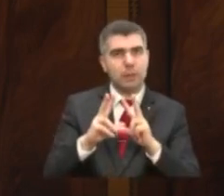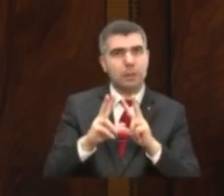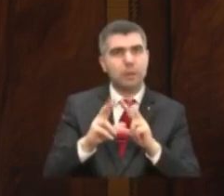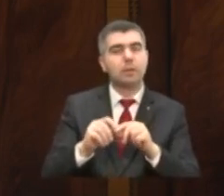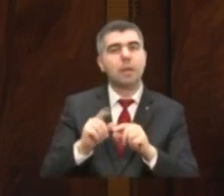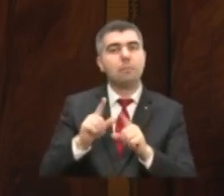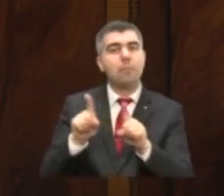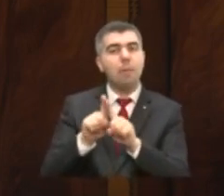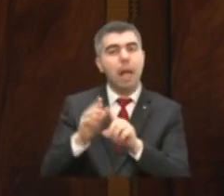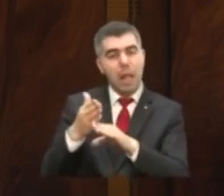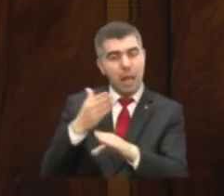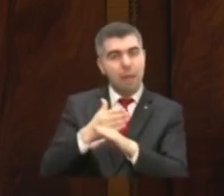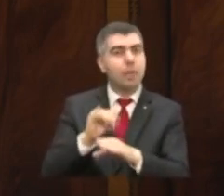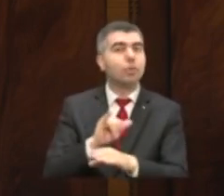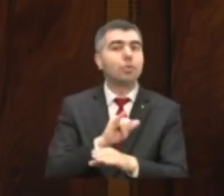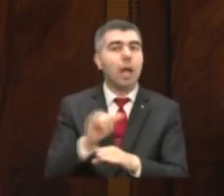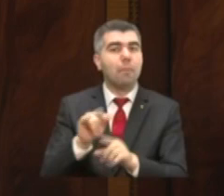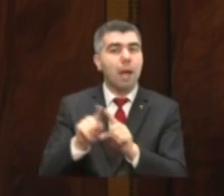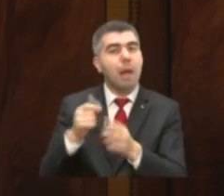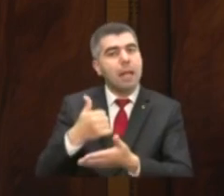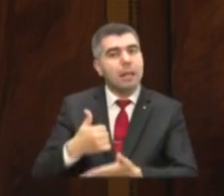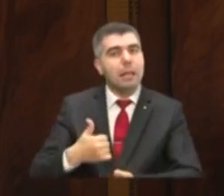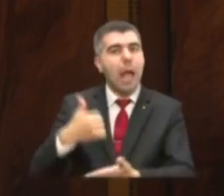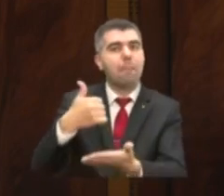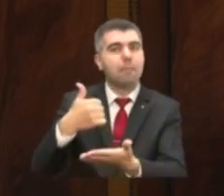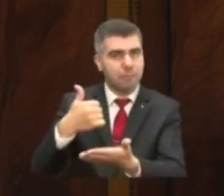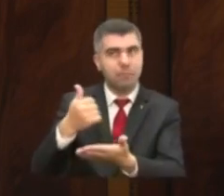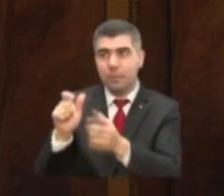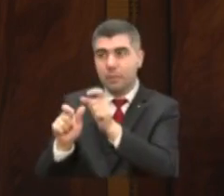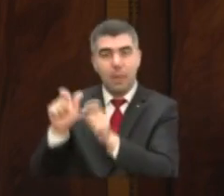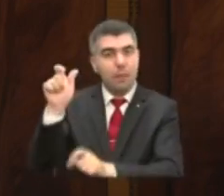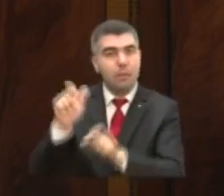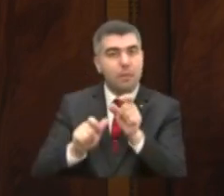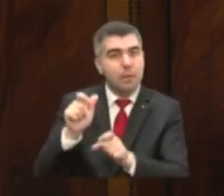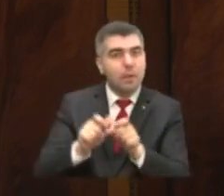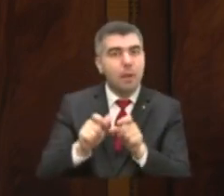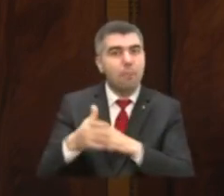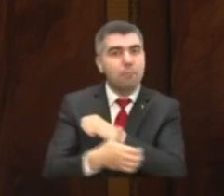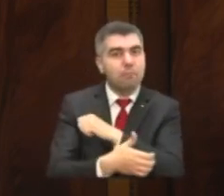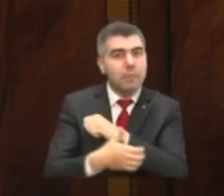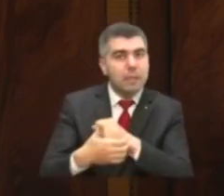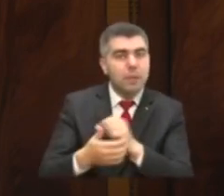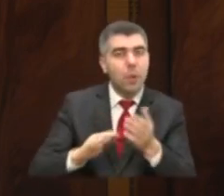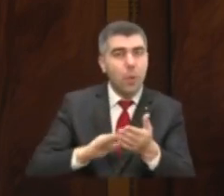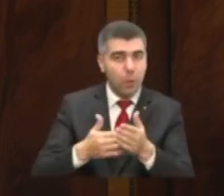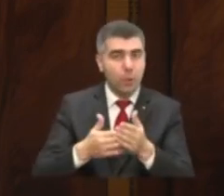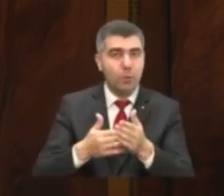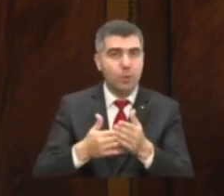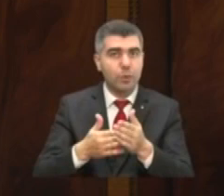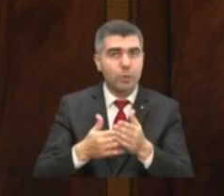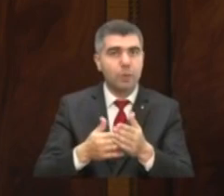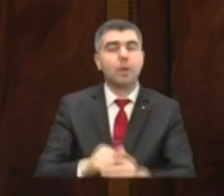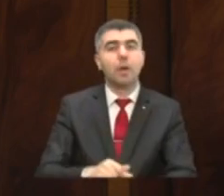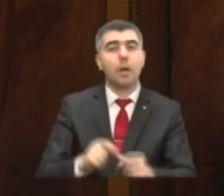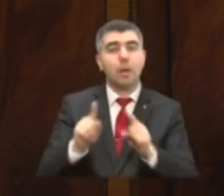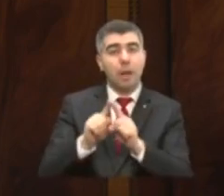المسبوقة لدعم الفئات الاجتماعية التي تحتاج فعلا إلى دعم، ماشي فقط الفقيرة، ماشي